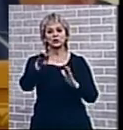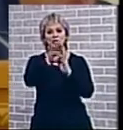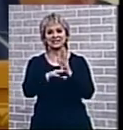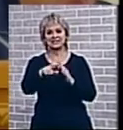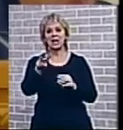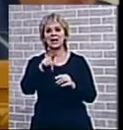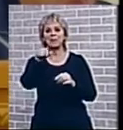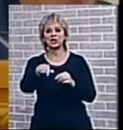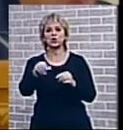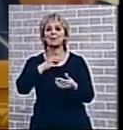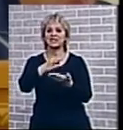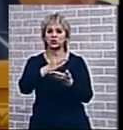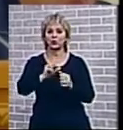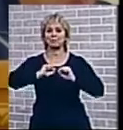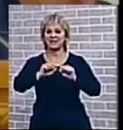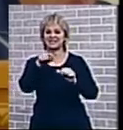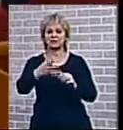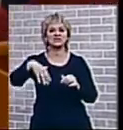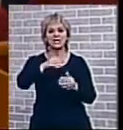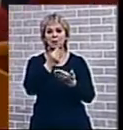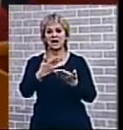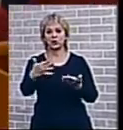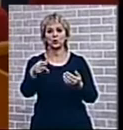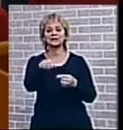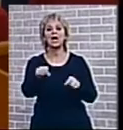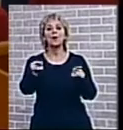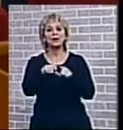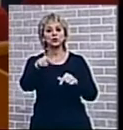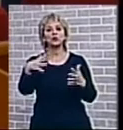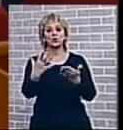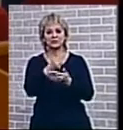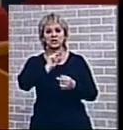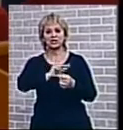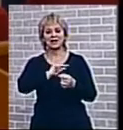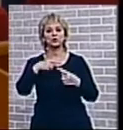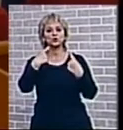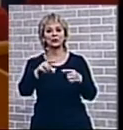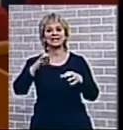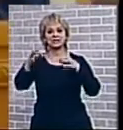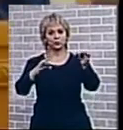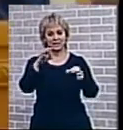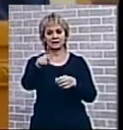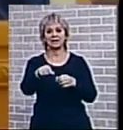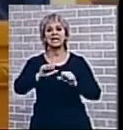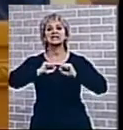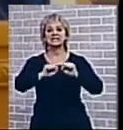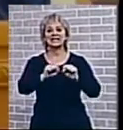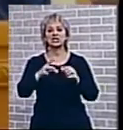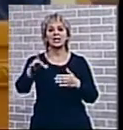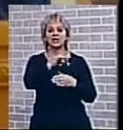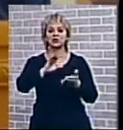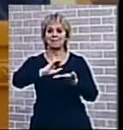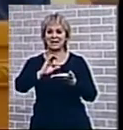систему лабораторного мониторинга безопасности всех продуктов. Подобное уже успешно работает в других субъектах. Защитить